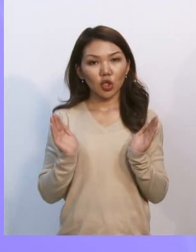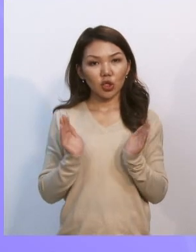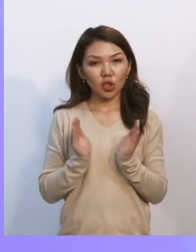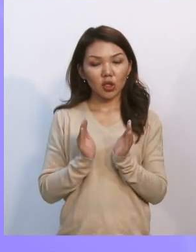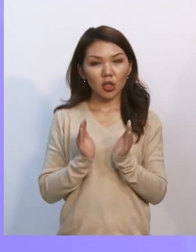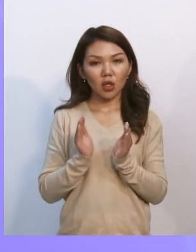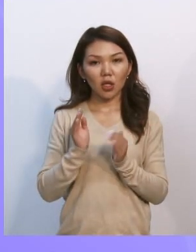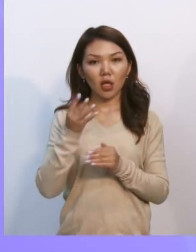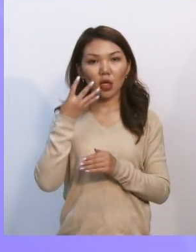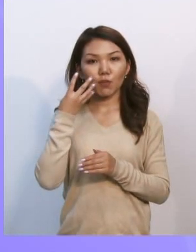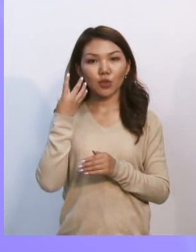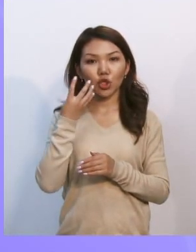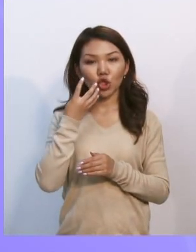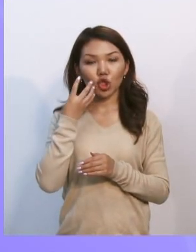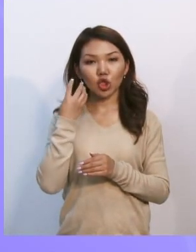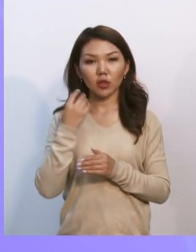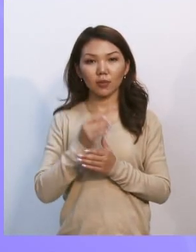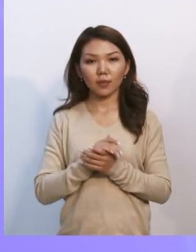Кичинекей мышык.